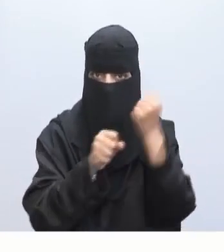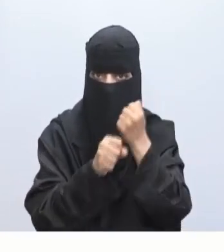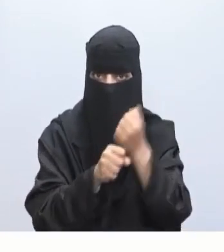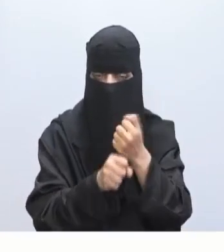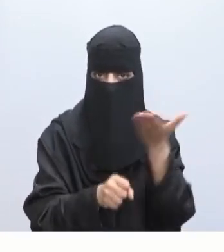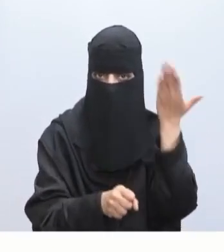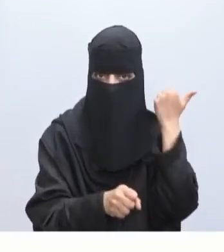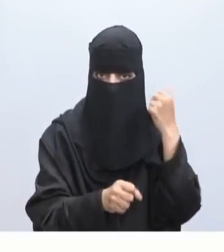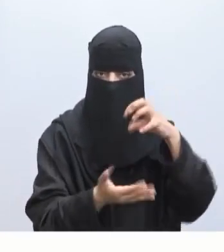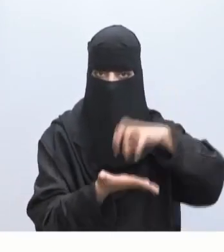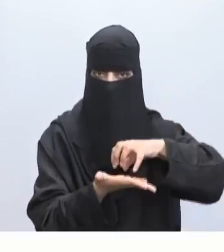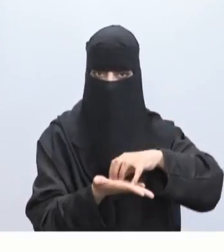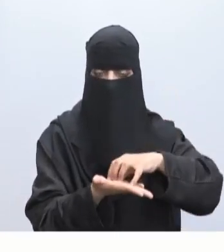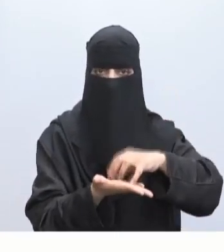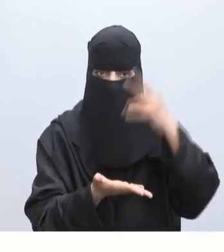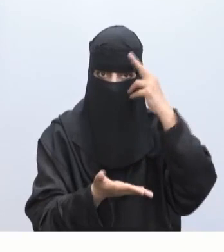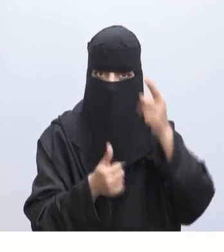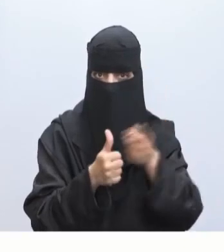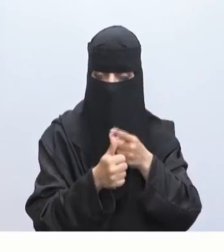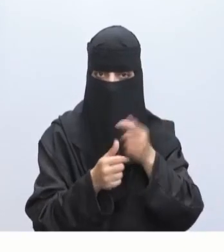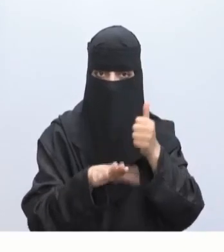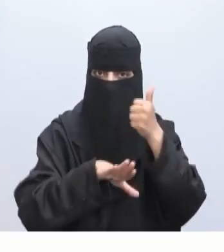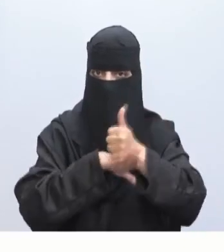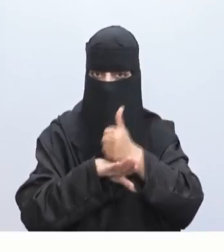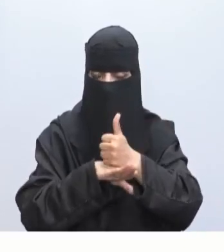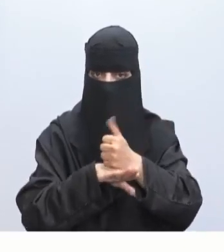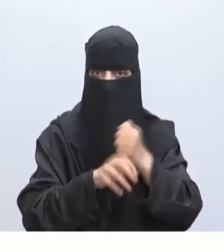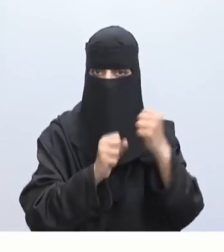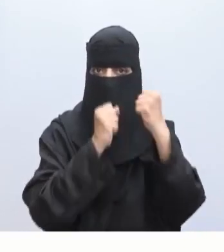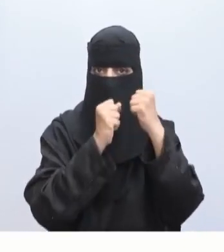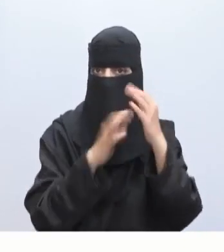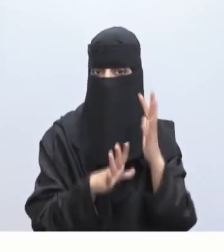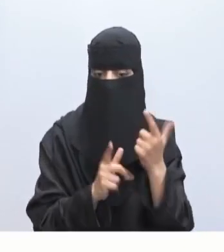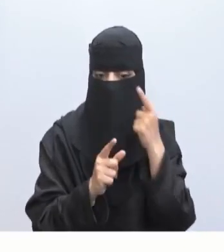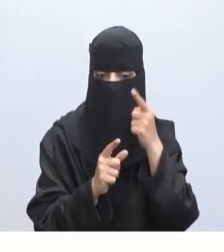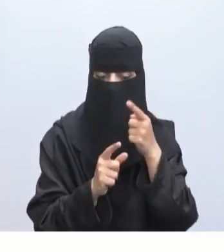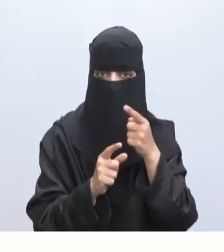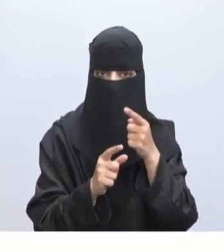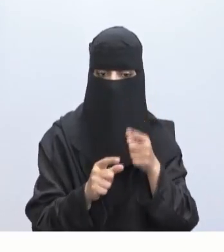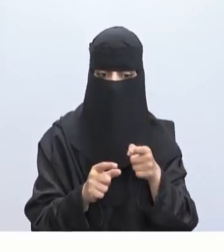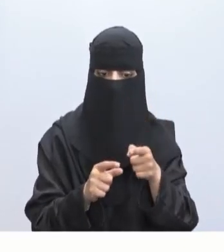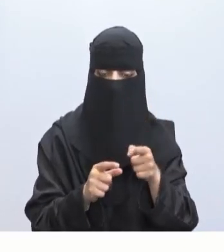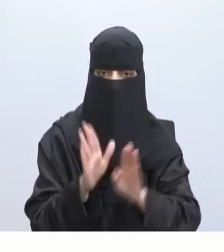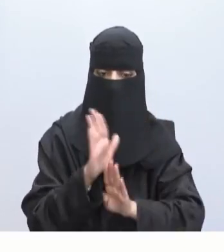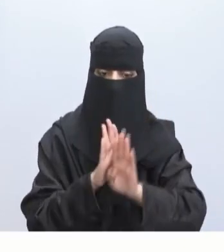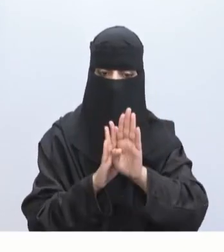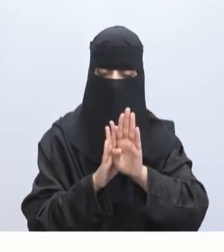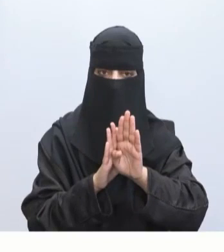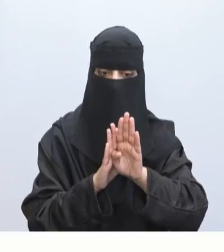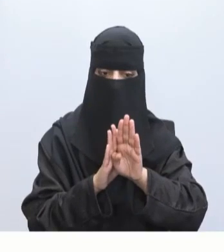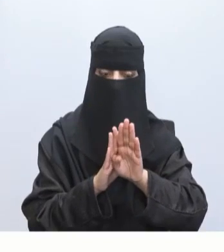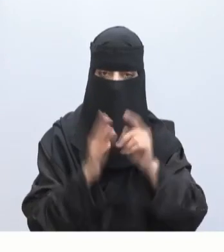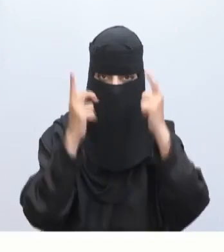عليه الدوله السعوديه الاولى هو اساس قوي منها تحقيق